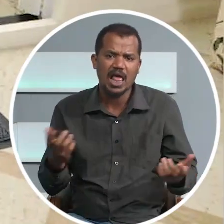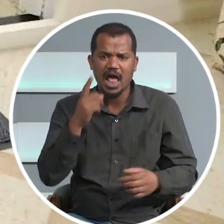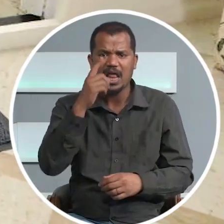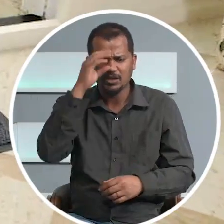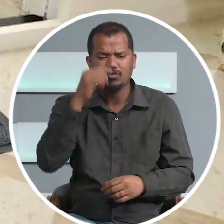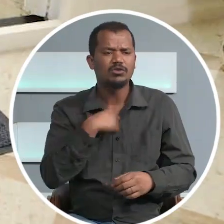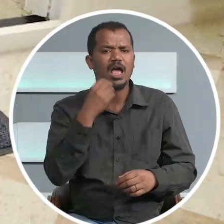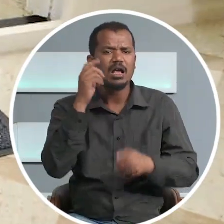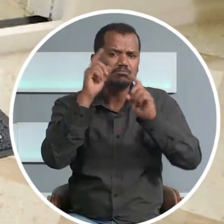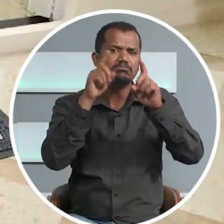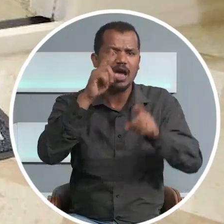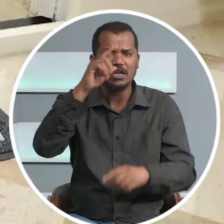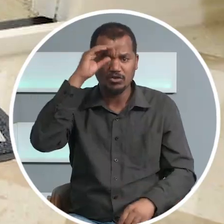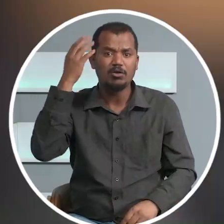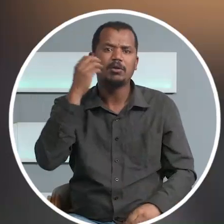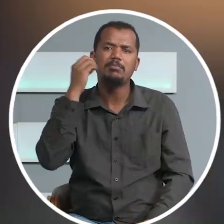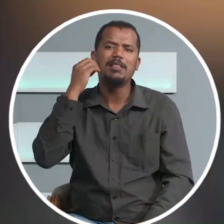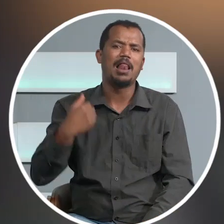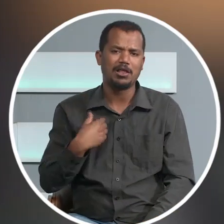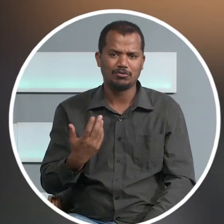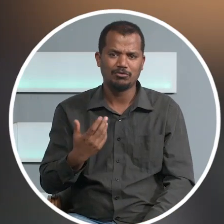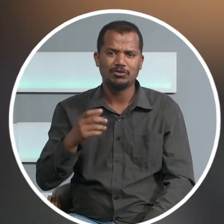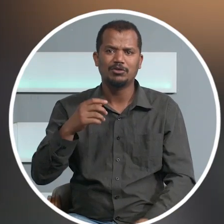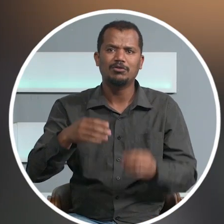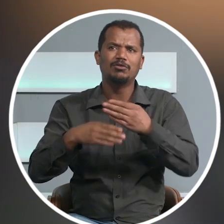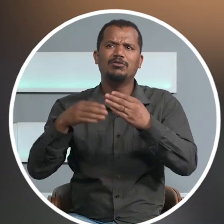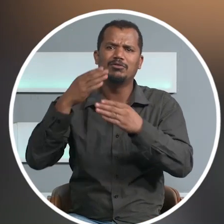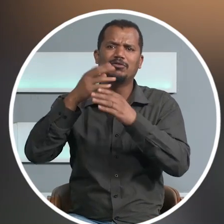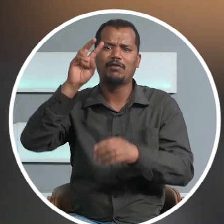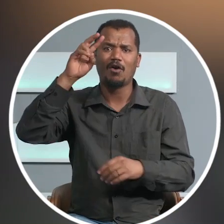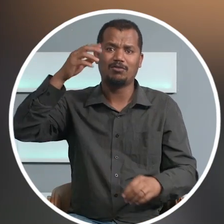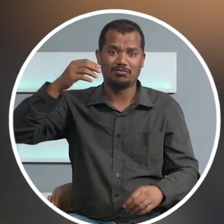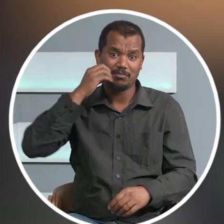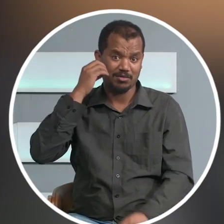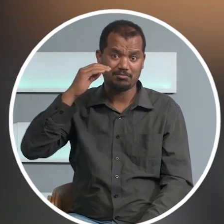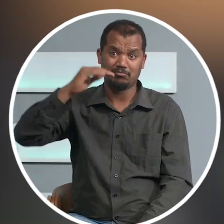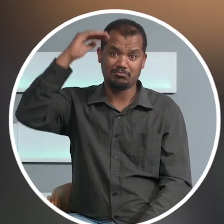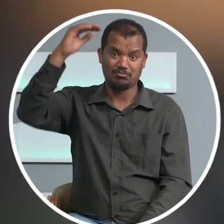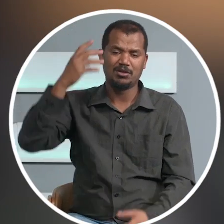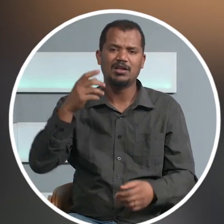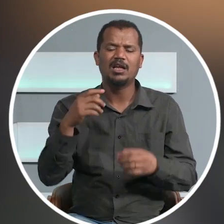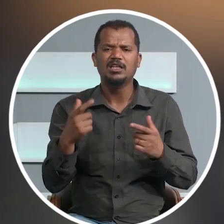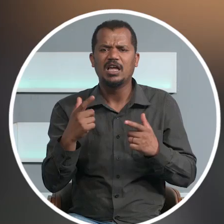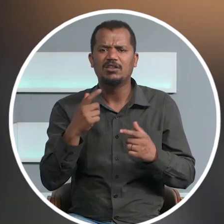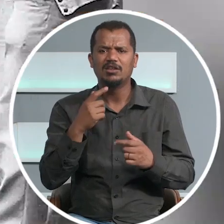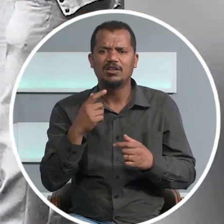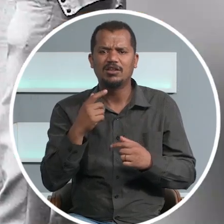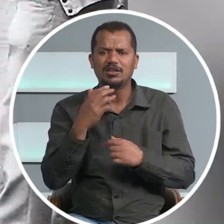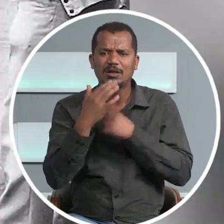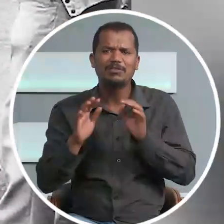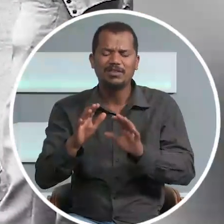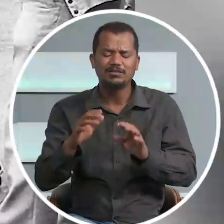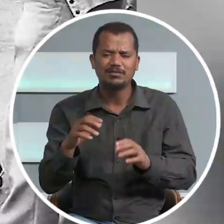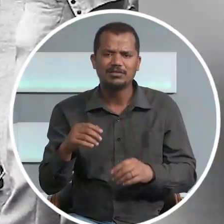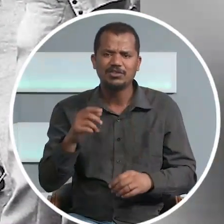niaga. Mima tu sah, betal lah cew, J plus tu betina, dengan stroke matu cew,